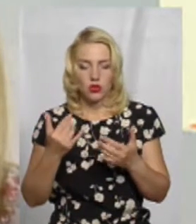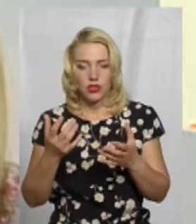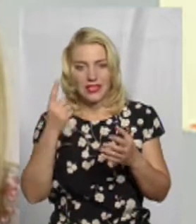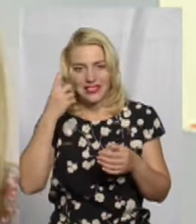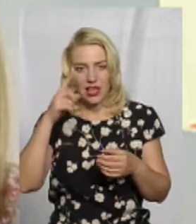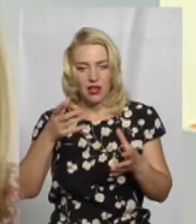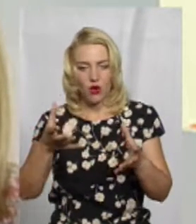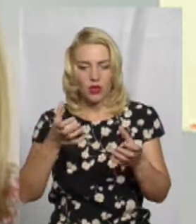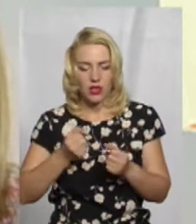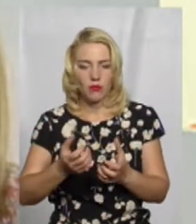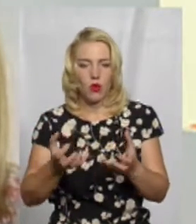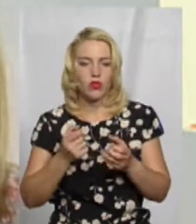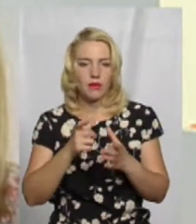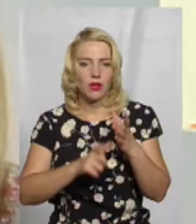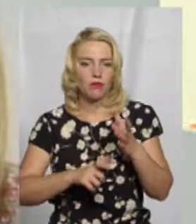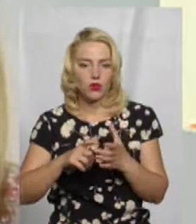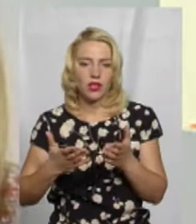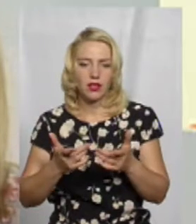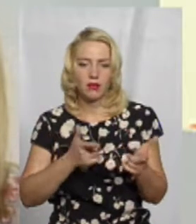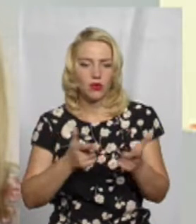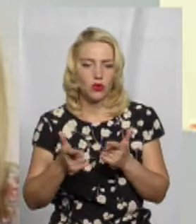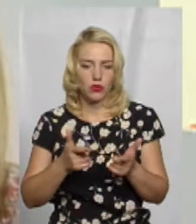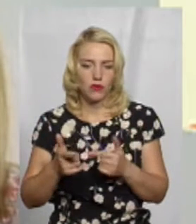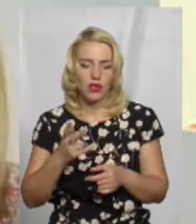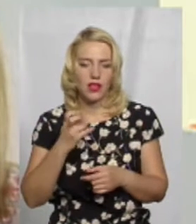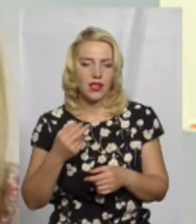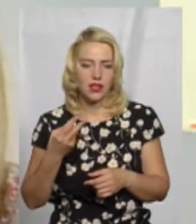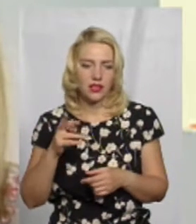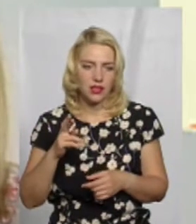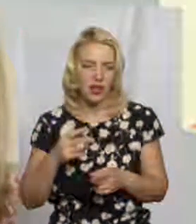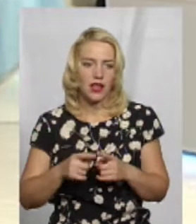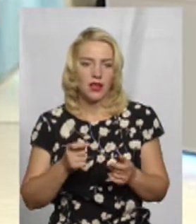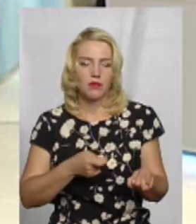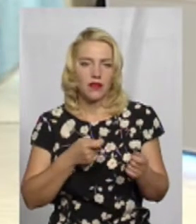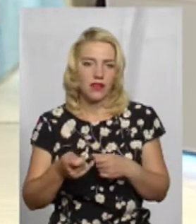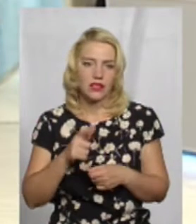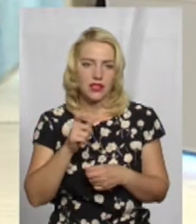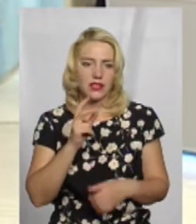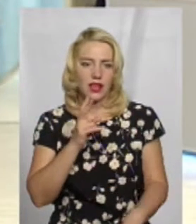які підготувала пані Надія і привезли з Краматорська сюди.